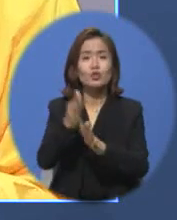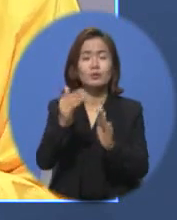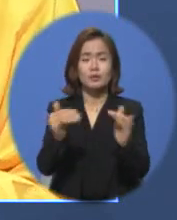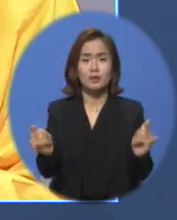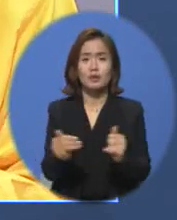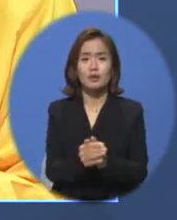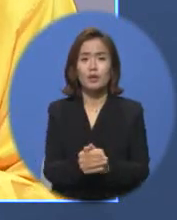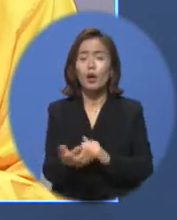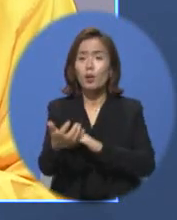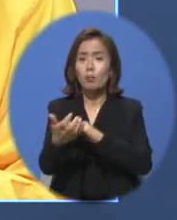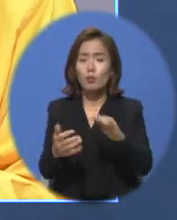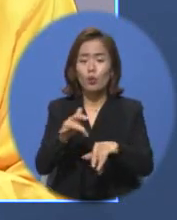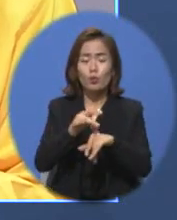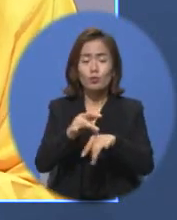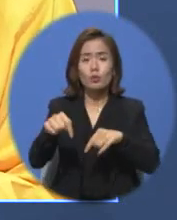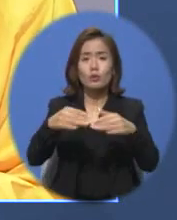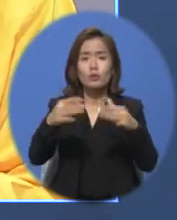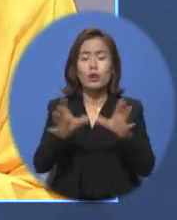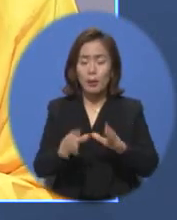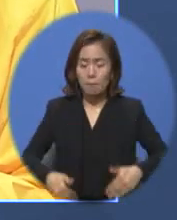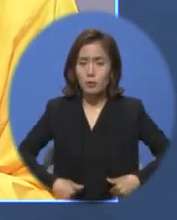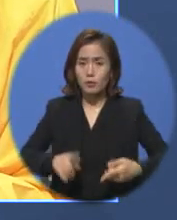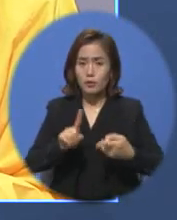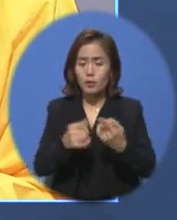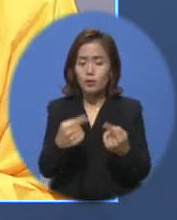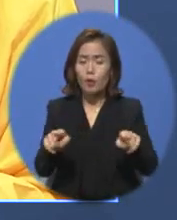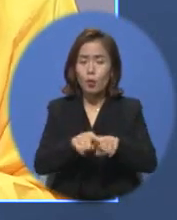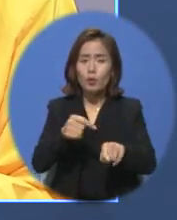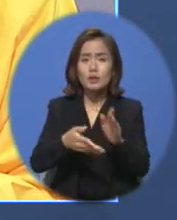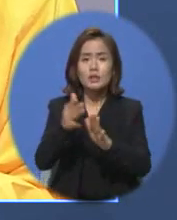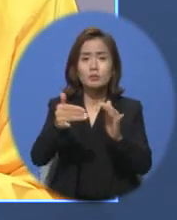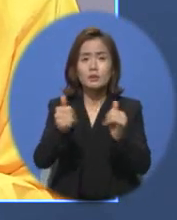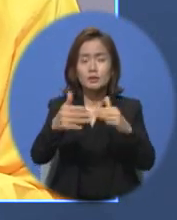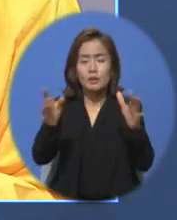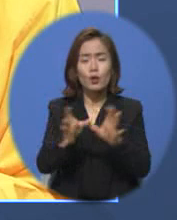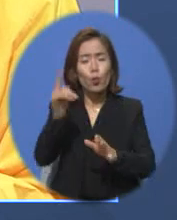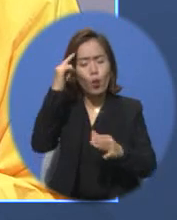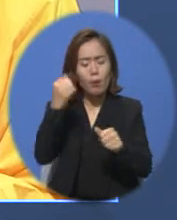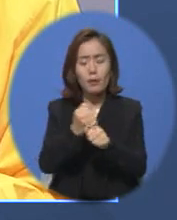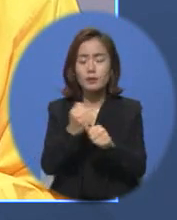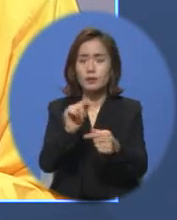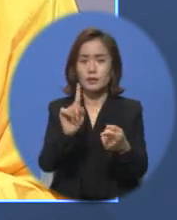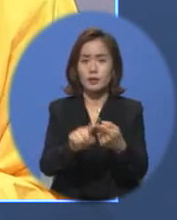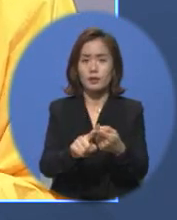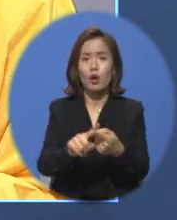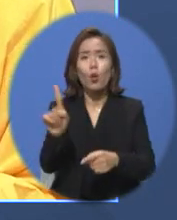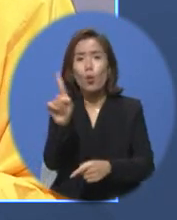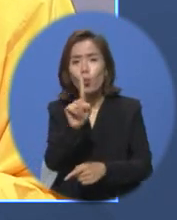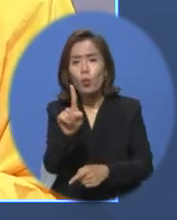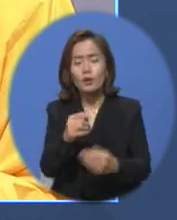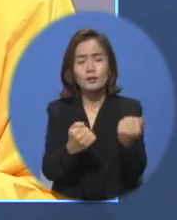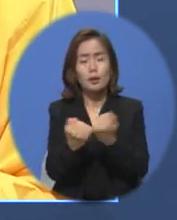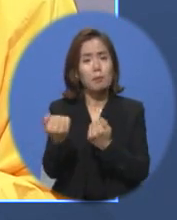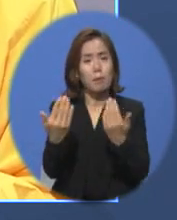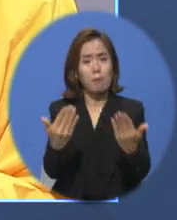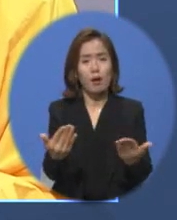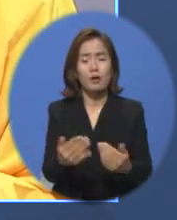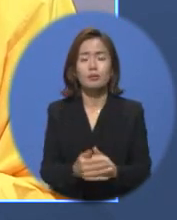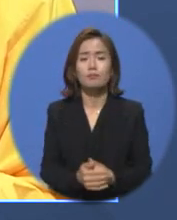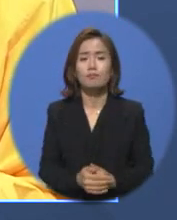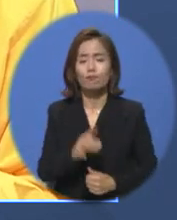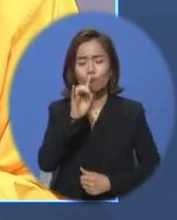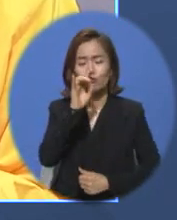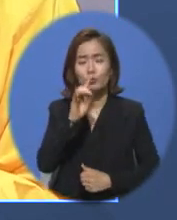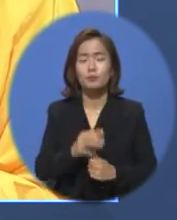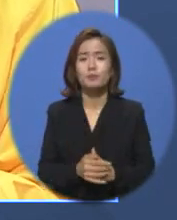이이젊은이들과새로운민주 시민들에게비례대표제 위성정당의필요성과플랫폼 당이창당된이유